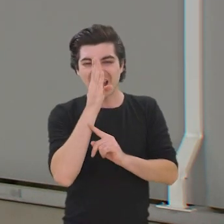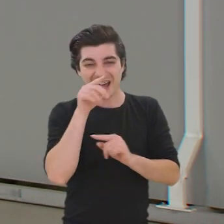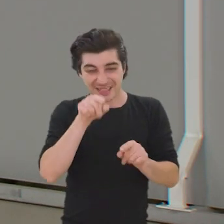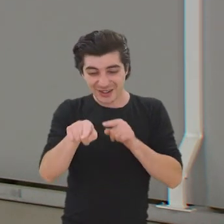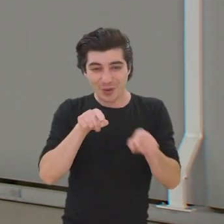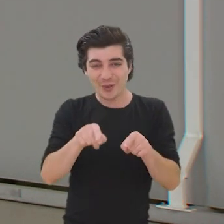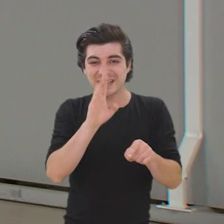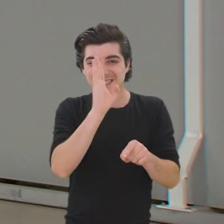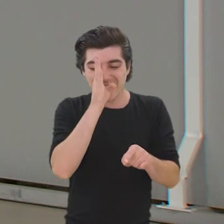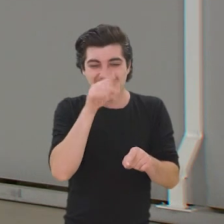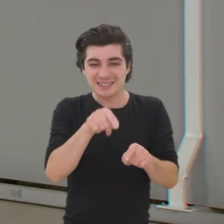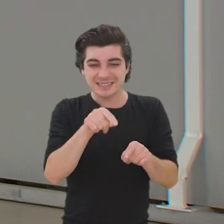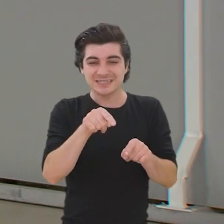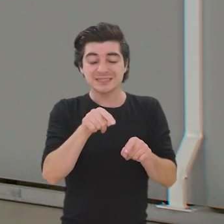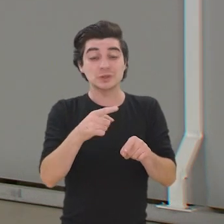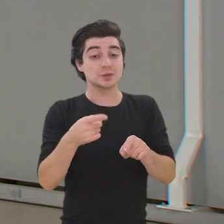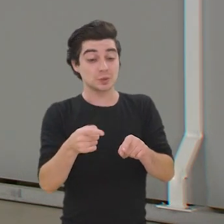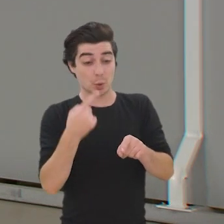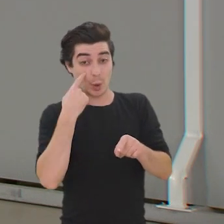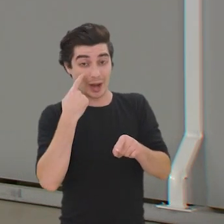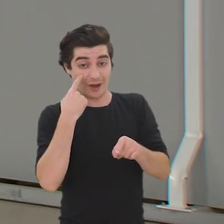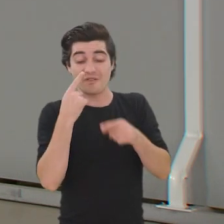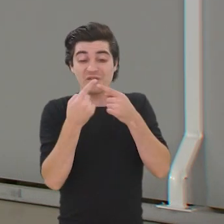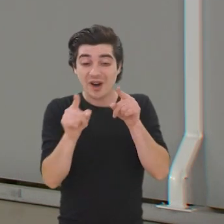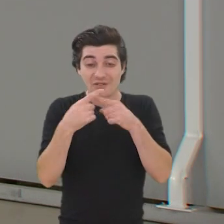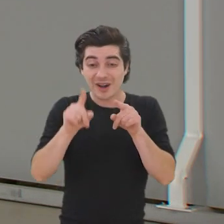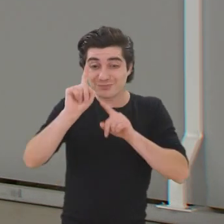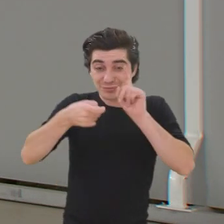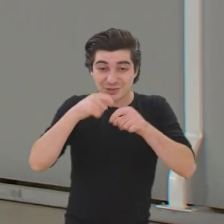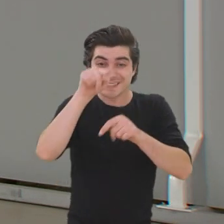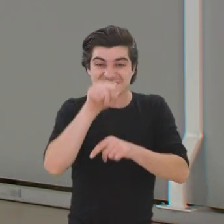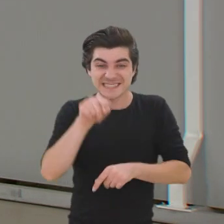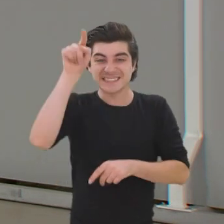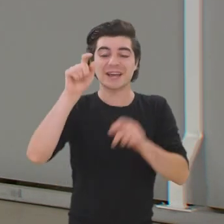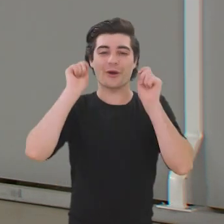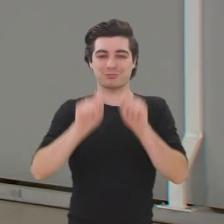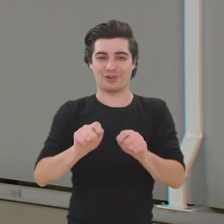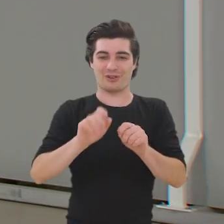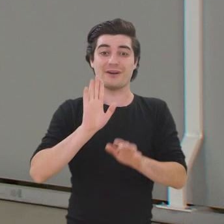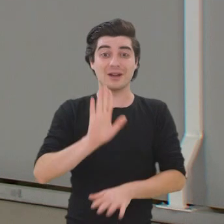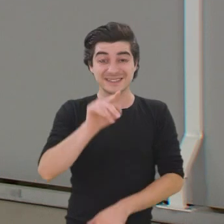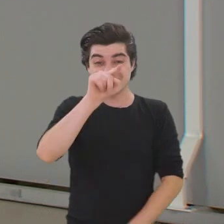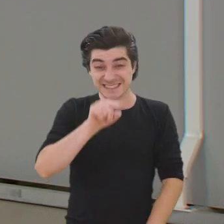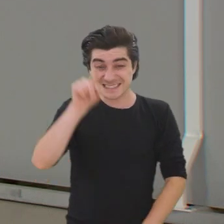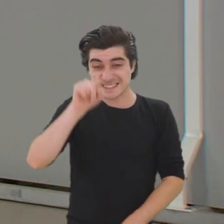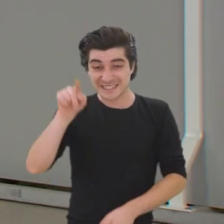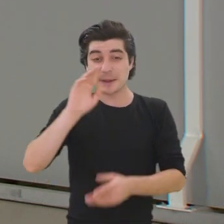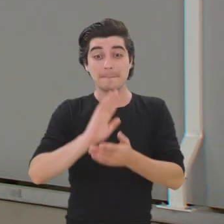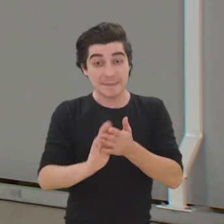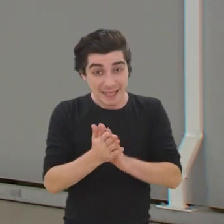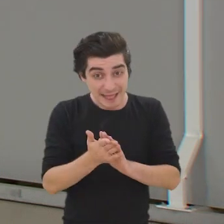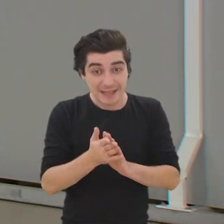kağıtlarımız. Bu çalışma kağıtlarının üzerinden farklı olanları bulup işaretleyeceğiz. İşaretlemelerimizi de